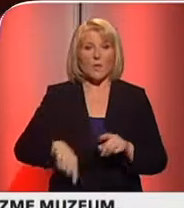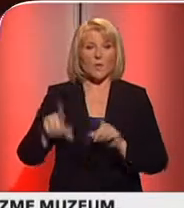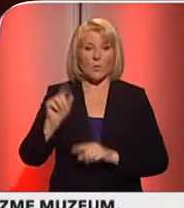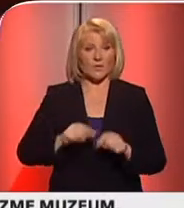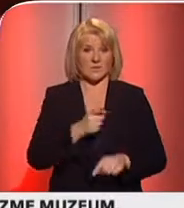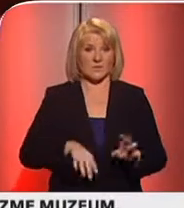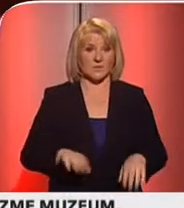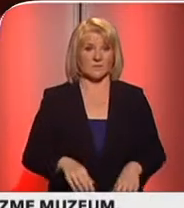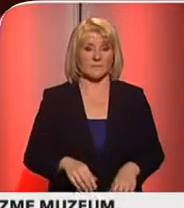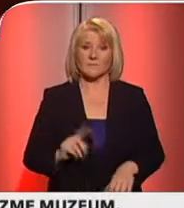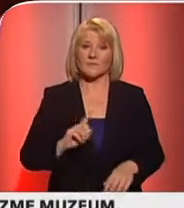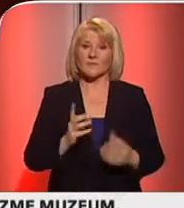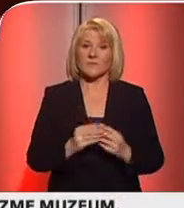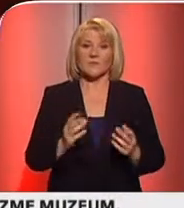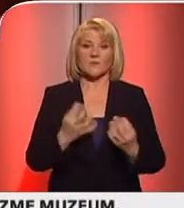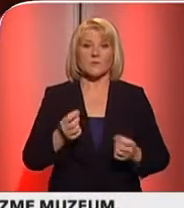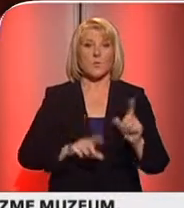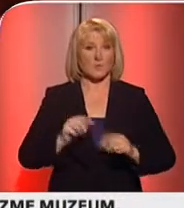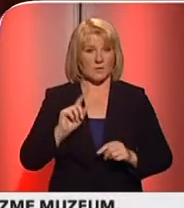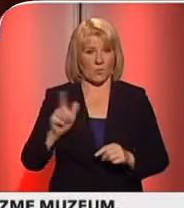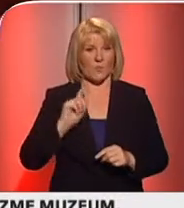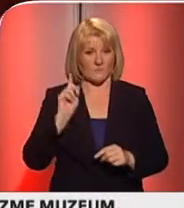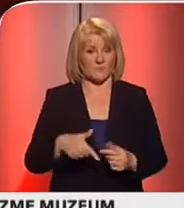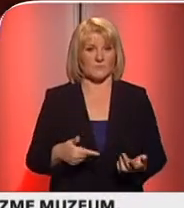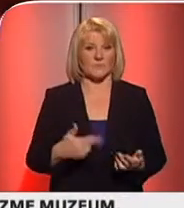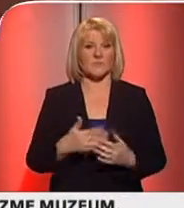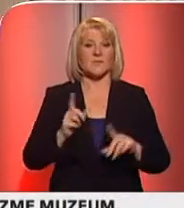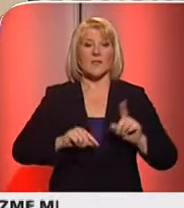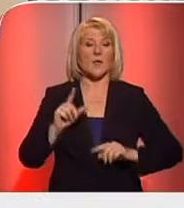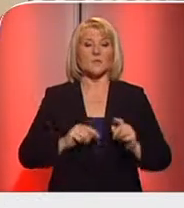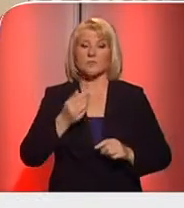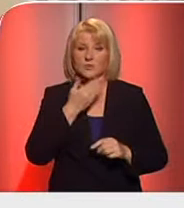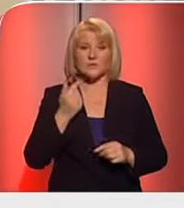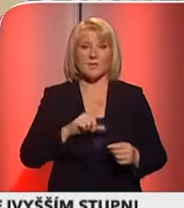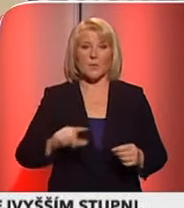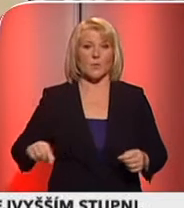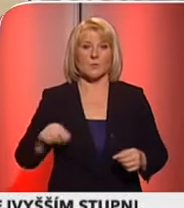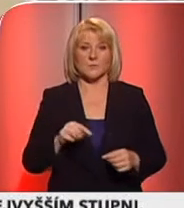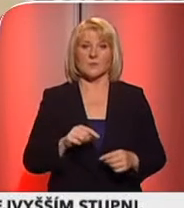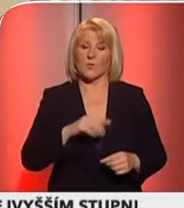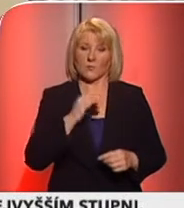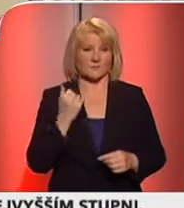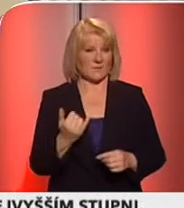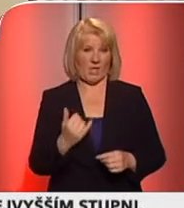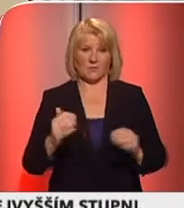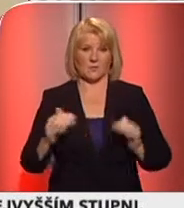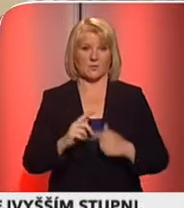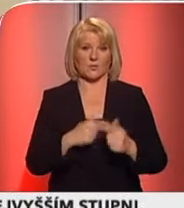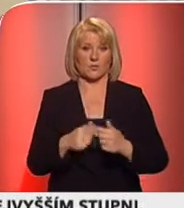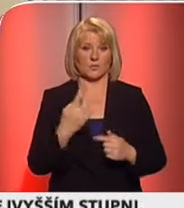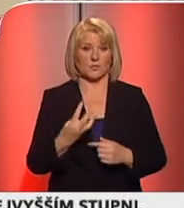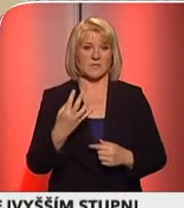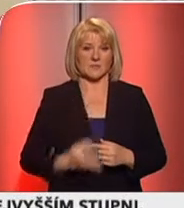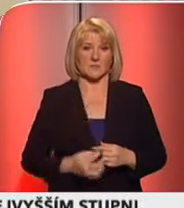Zastavme se u toho zadlužení. My přece dobře oba víme, a nejenom my dva, že zadlužení České republiky je velmi, velmi nízké, že je kolem